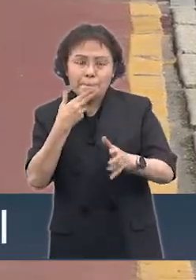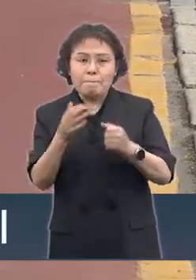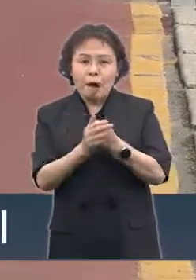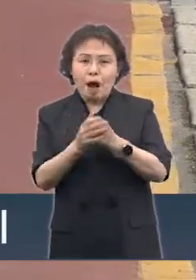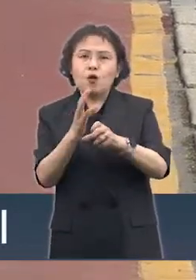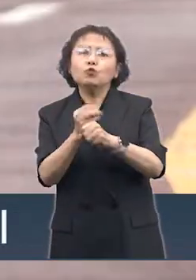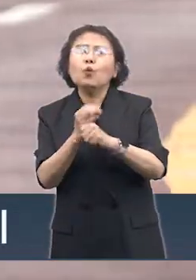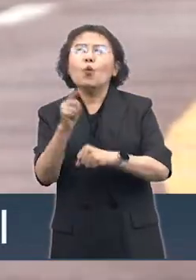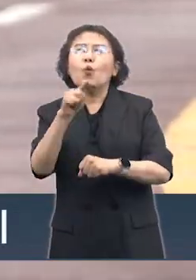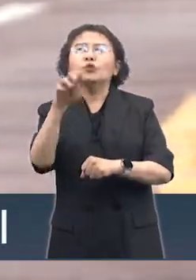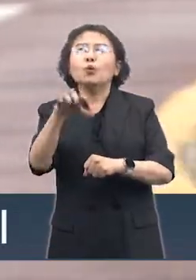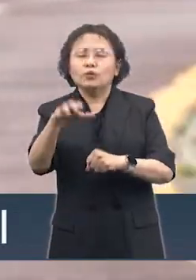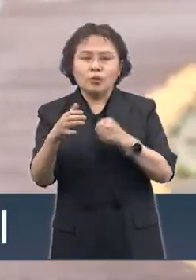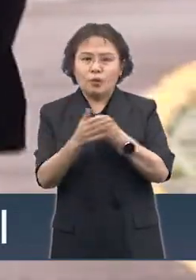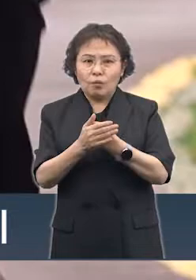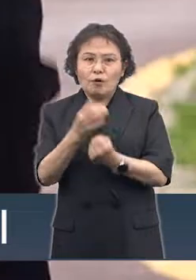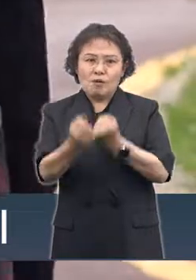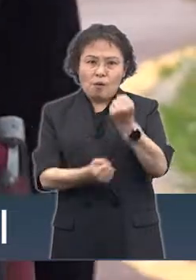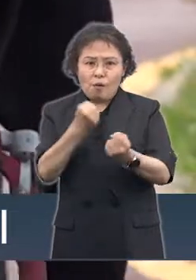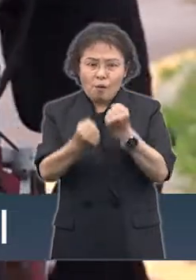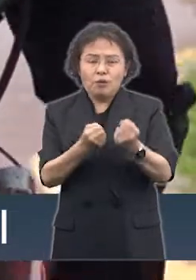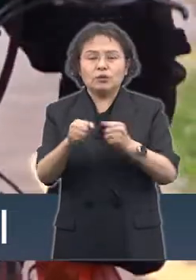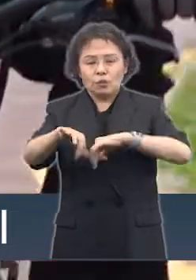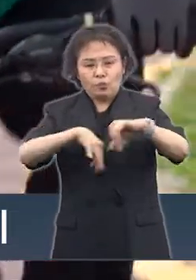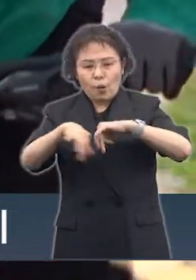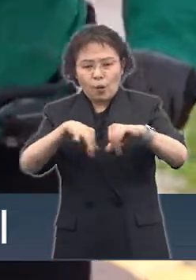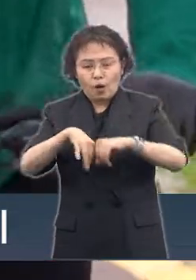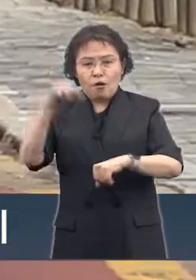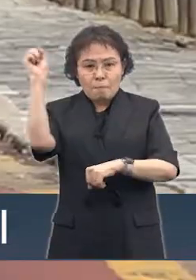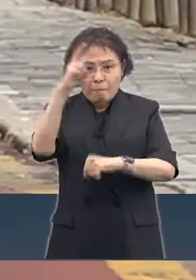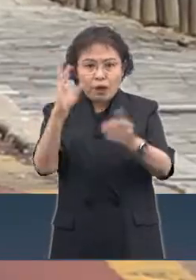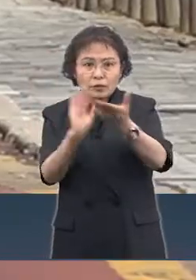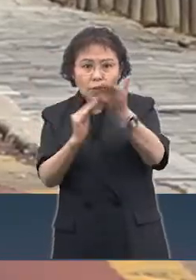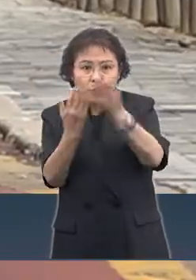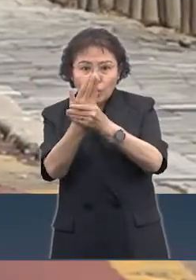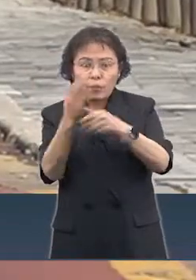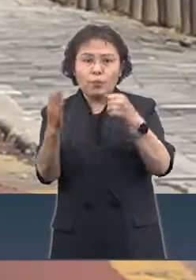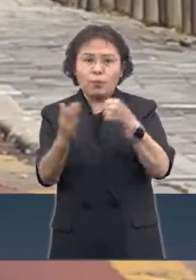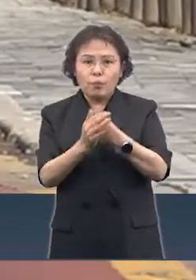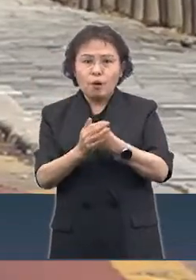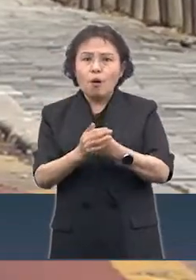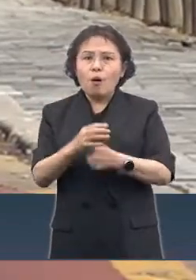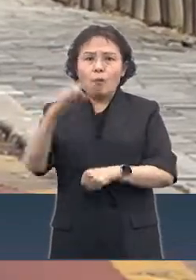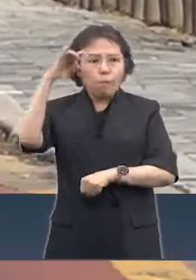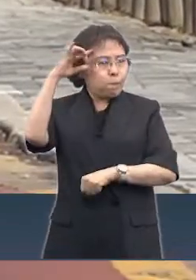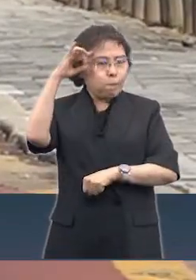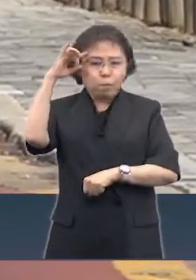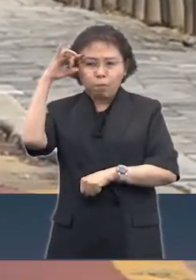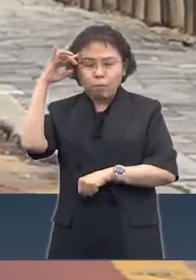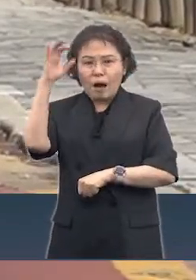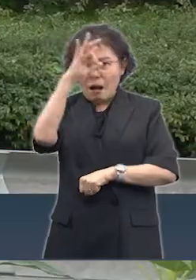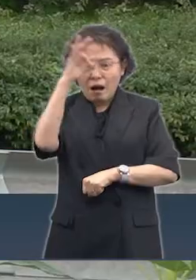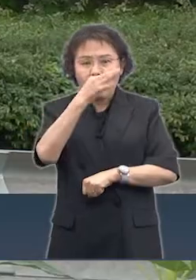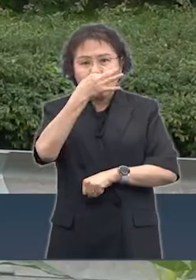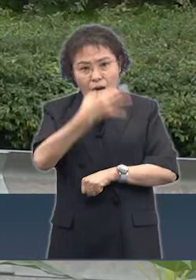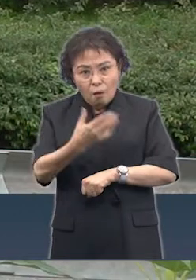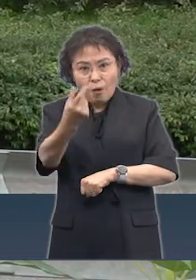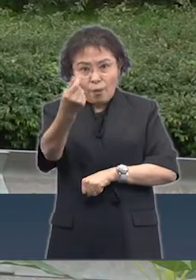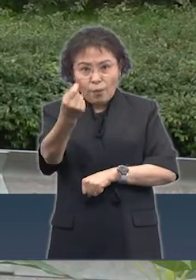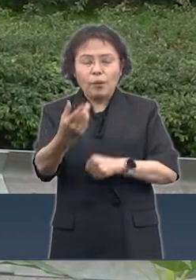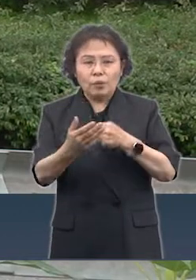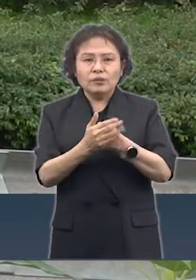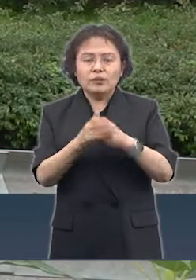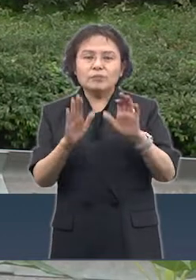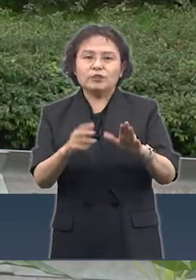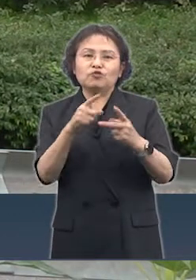표시가 없어 자전거 이용자와 보행자의 안전 사고 발생 시 신속한 위치 확인이 어려웠습니다 동대문구는